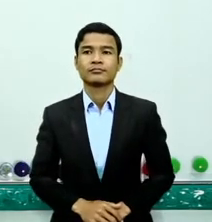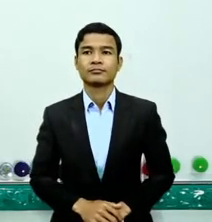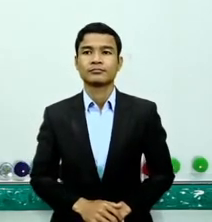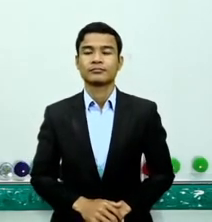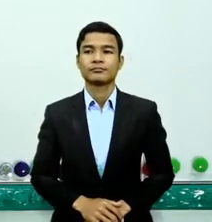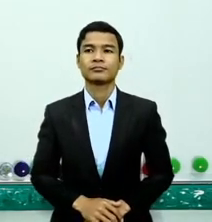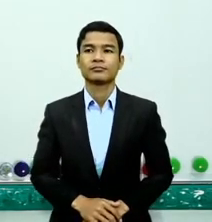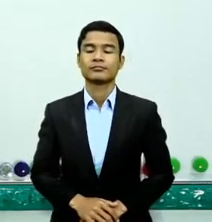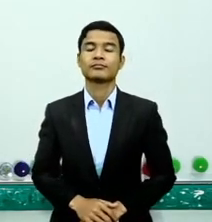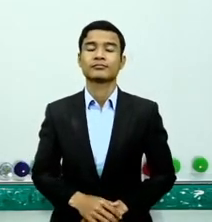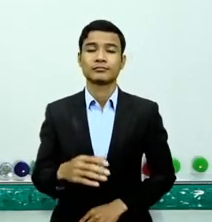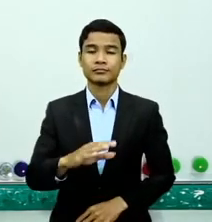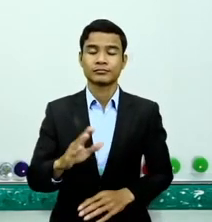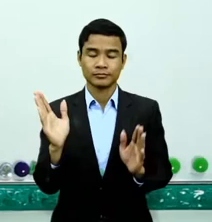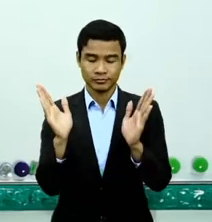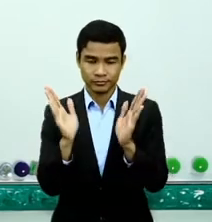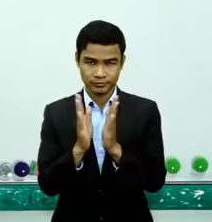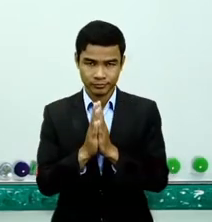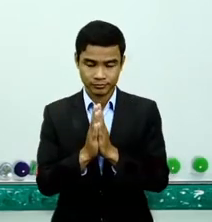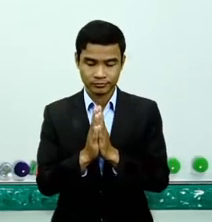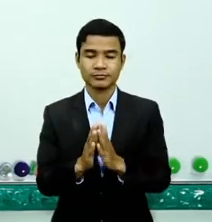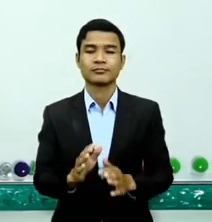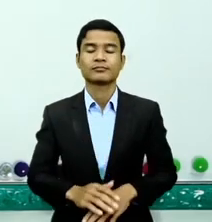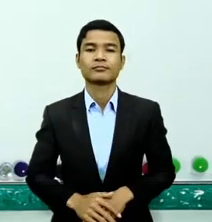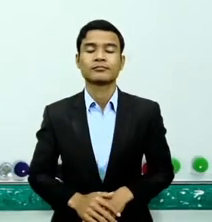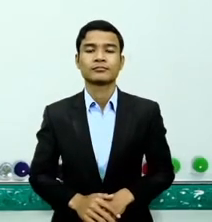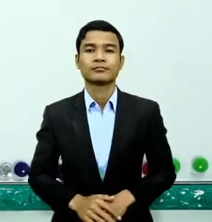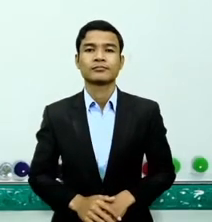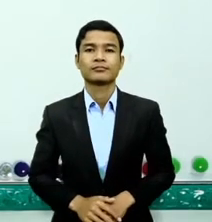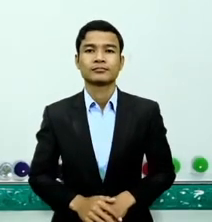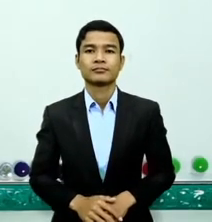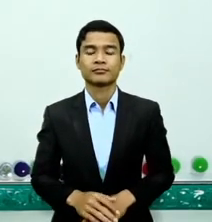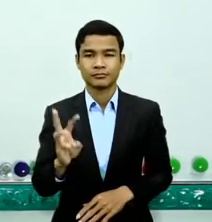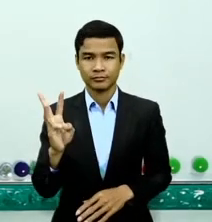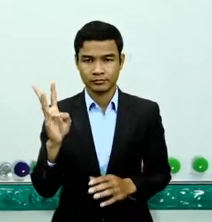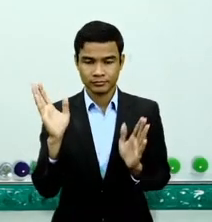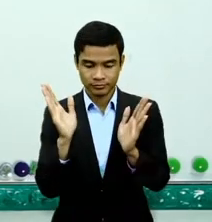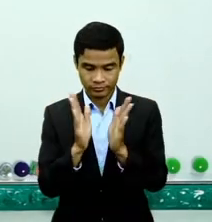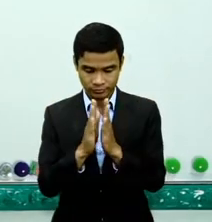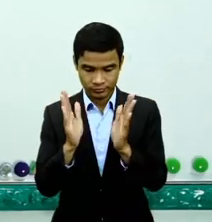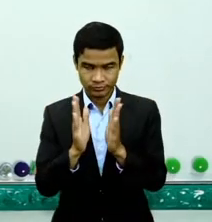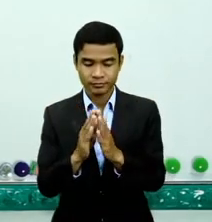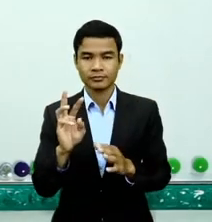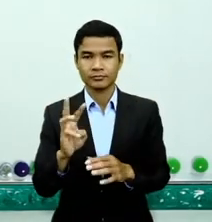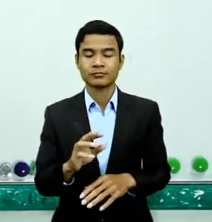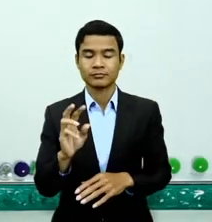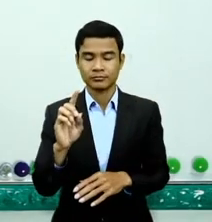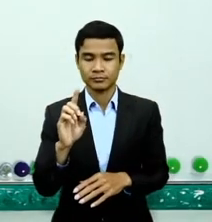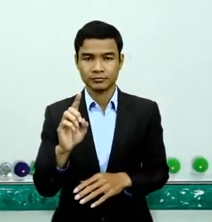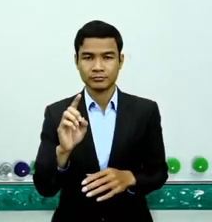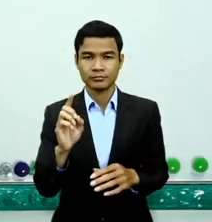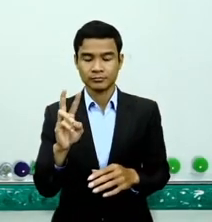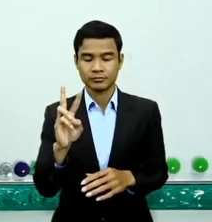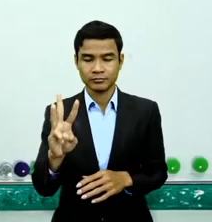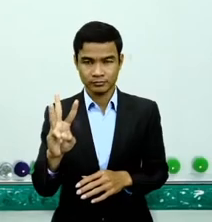Chà. Ta con tiệm đầy muối. Chà con tiệm đầy bế ấy lưu lưu chùm mùi nè cử. Hỏ muối, tí,